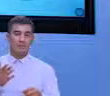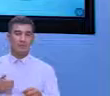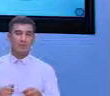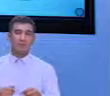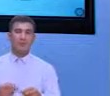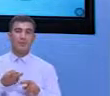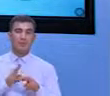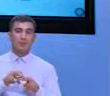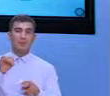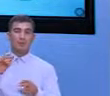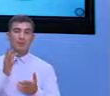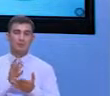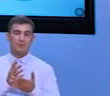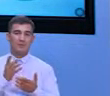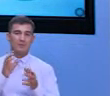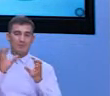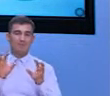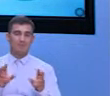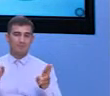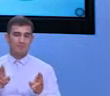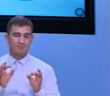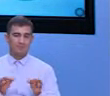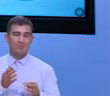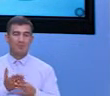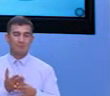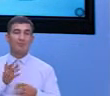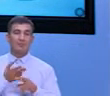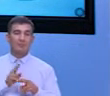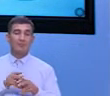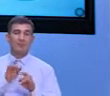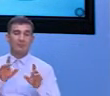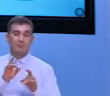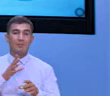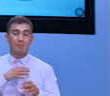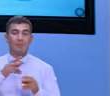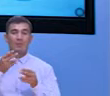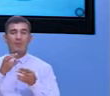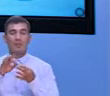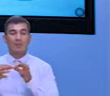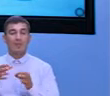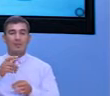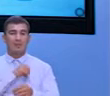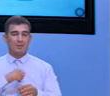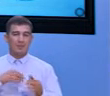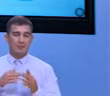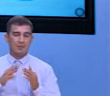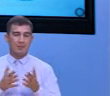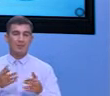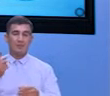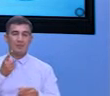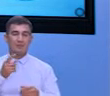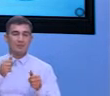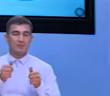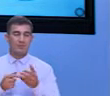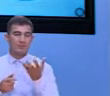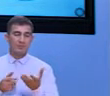Buni shartlari bilan tushuntirib o'taman va o'zingiz mustaqil uyda buni qilib ko'rasiz. Bir shaklni ikkinchisining ustiga